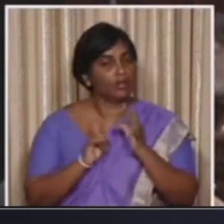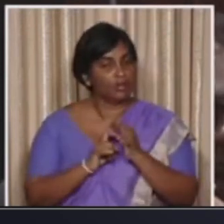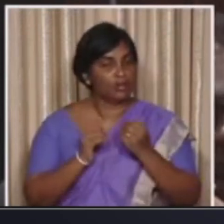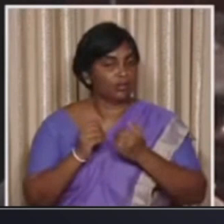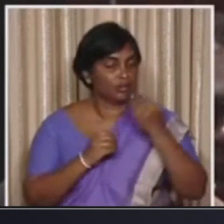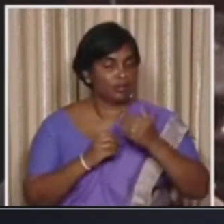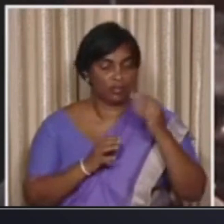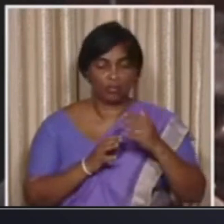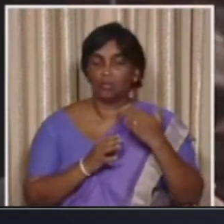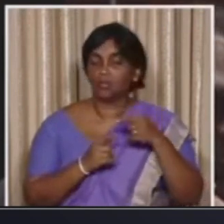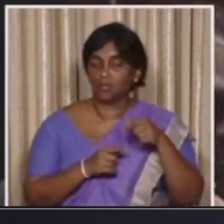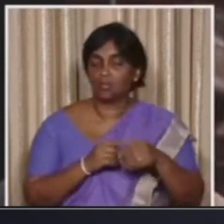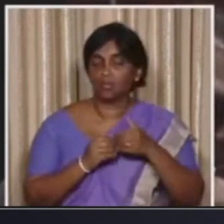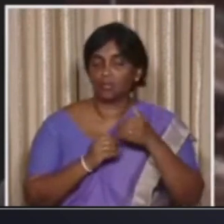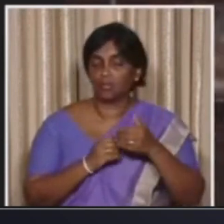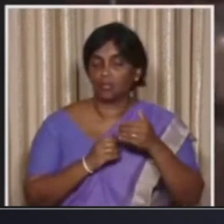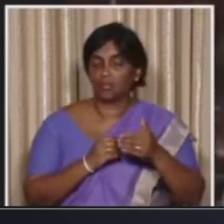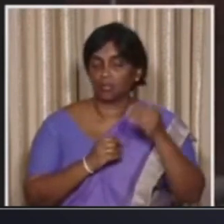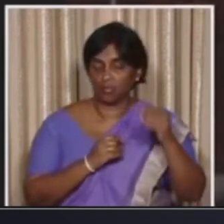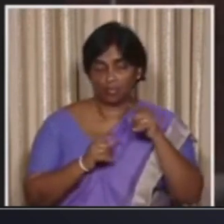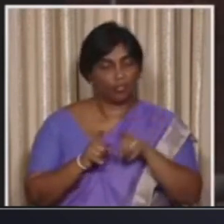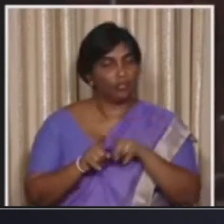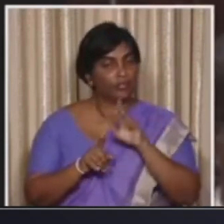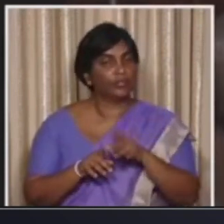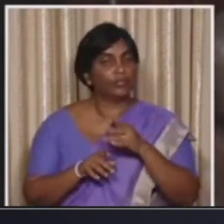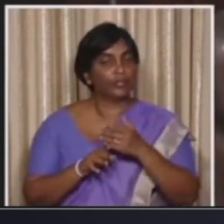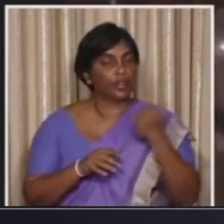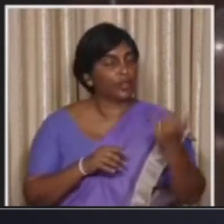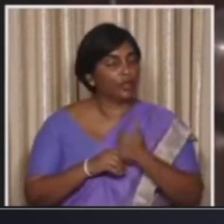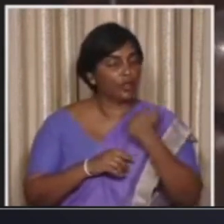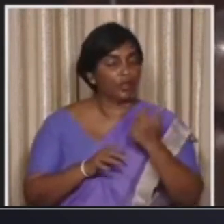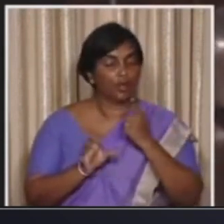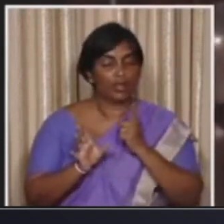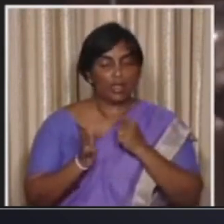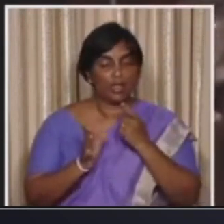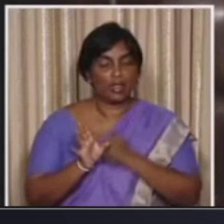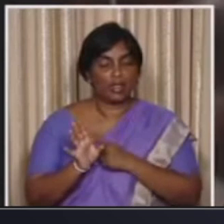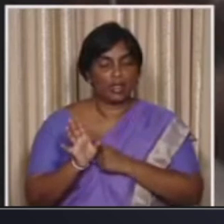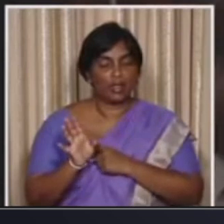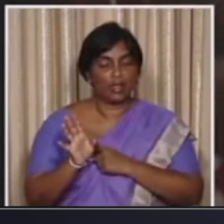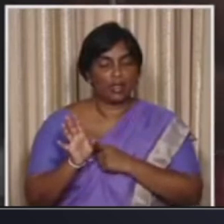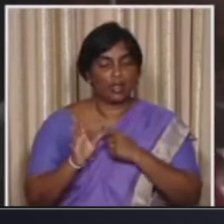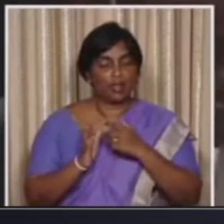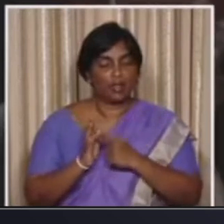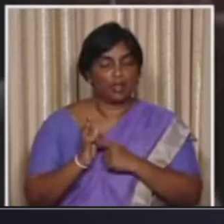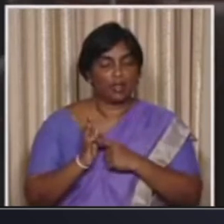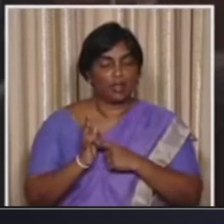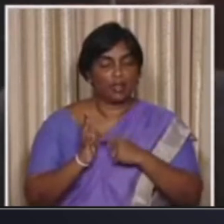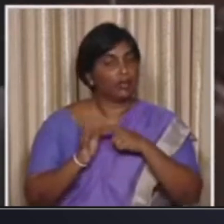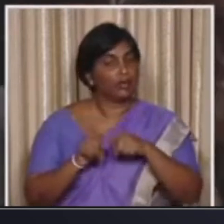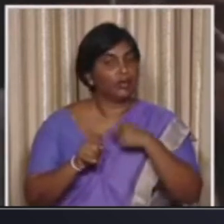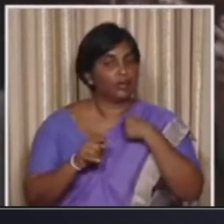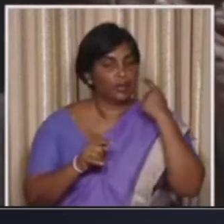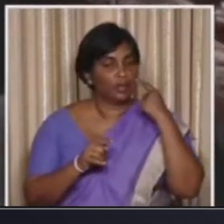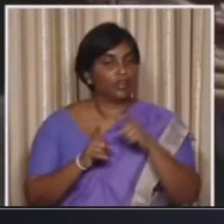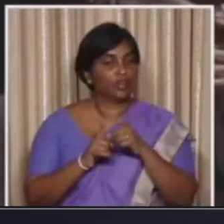ඉදිරි කාලේ මේ එළමෙන අවුරුදු 20 ඇතුළත එන අලුත් ණය ඩොලර් බිලියන 20ත් එක්ක මට හිතනවා